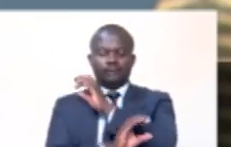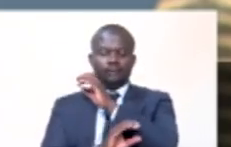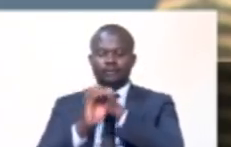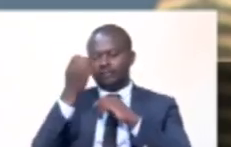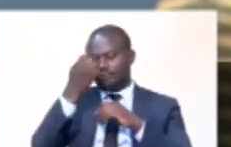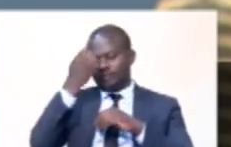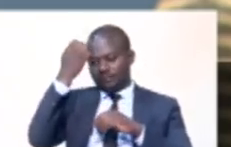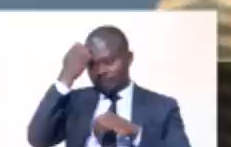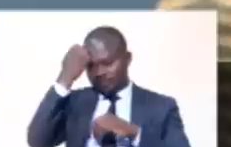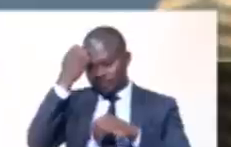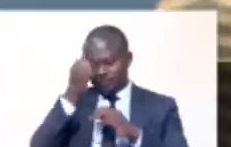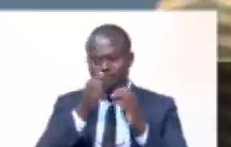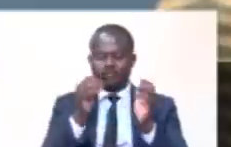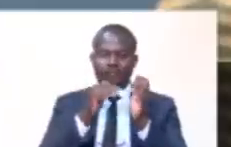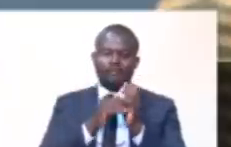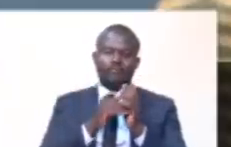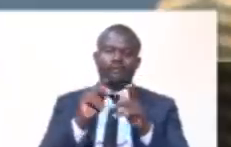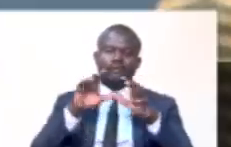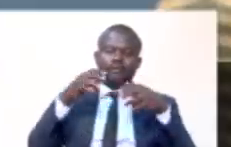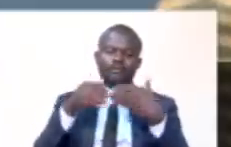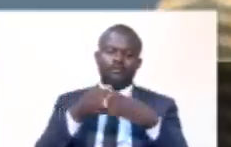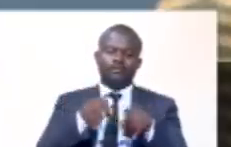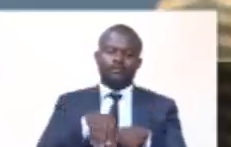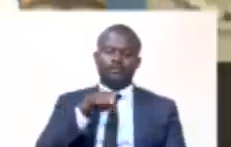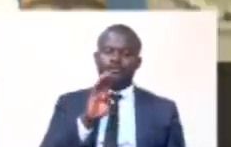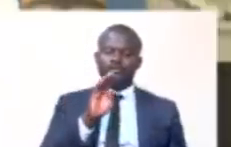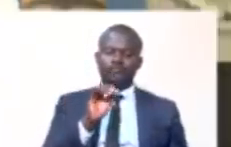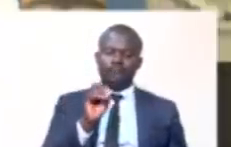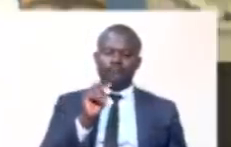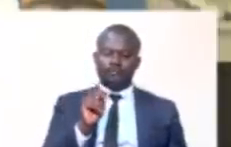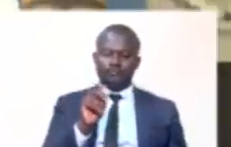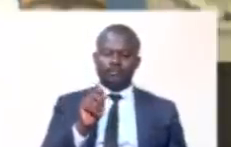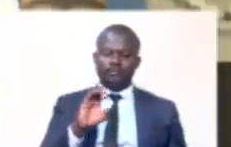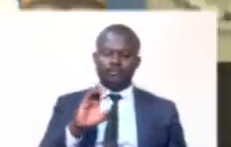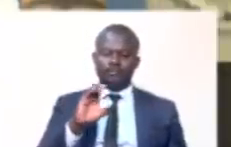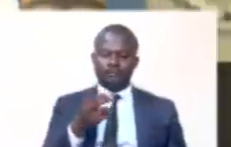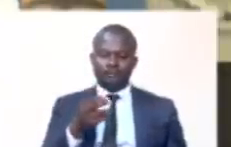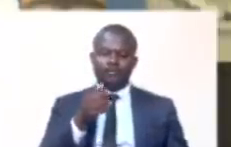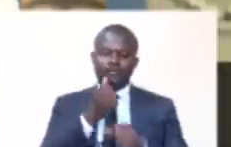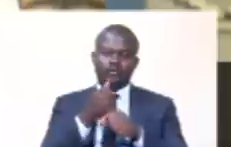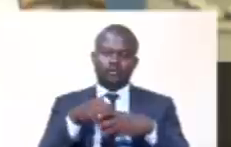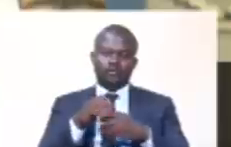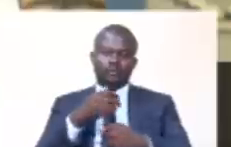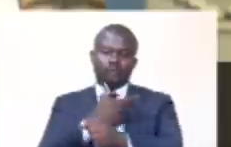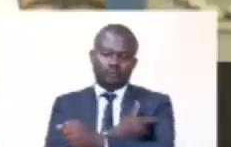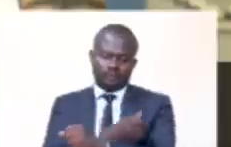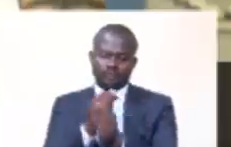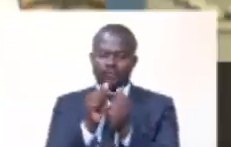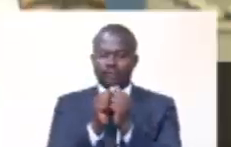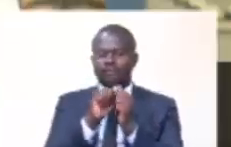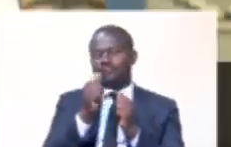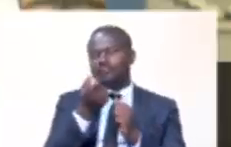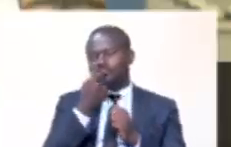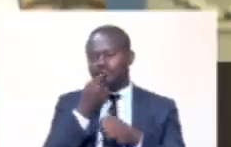by'Uburayi, ndetse n'amasosiyete nka BioNTech mu gukorera inkingo n'indi